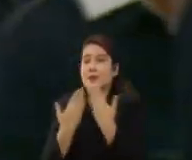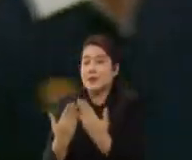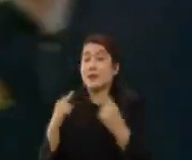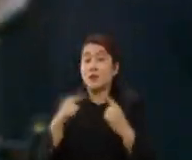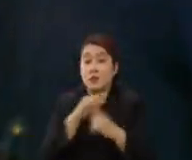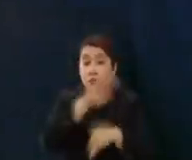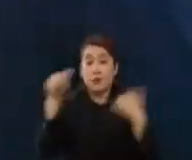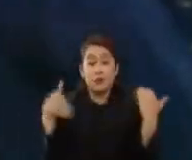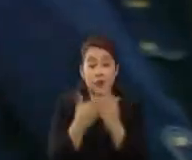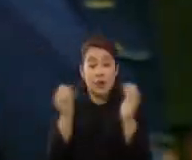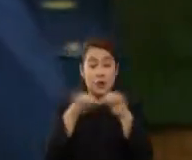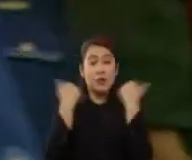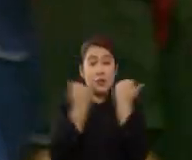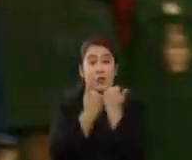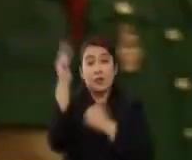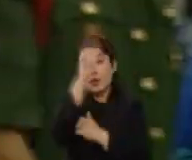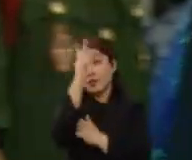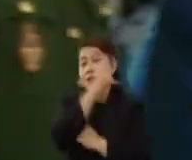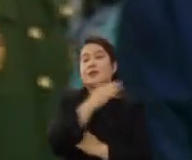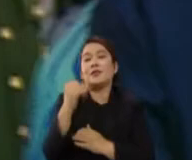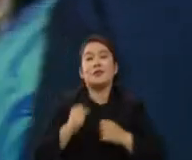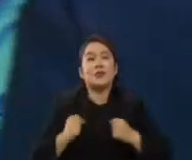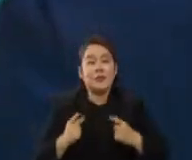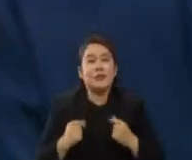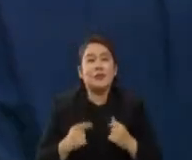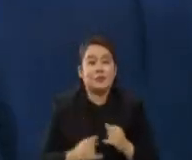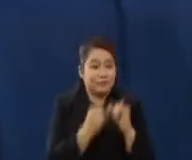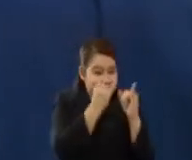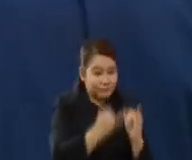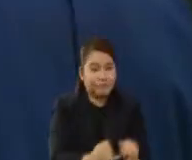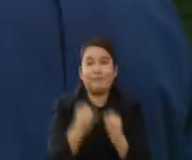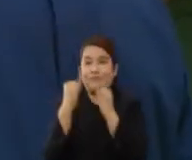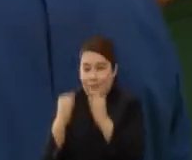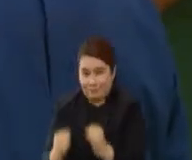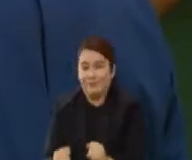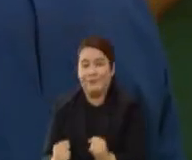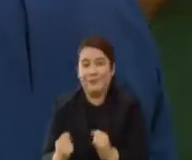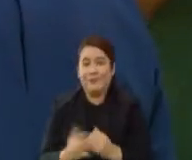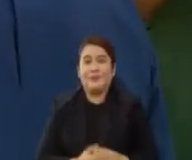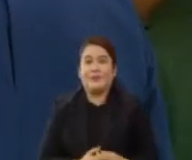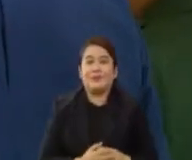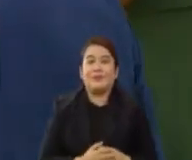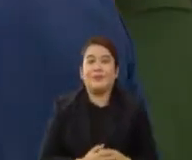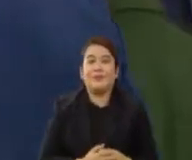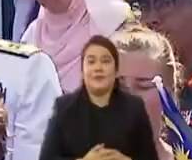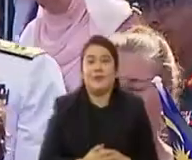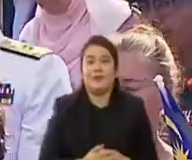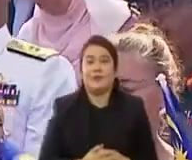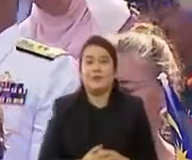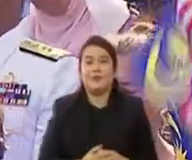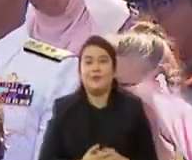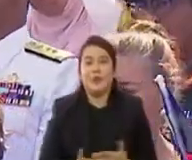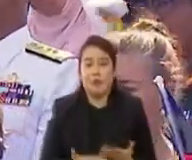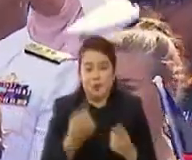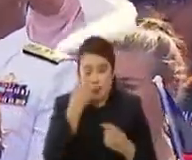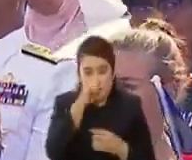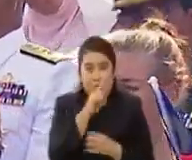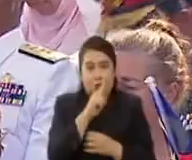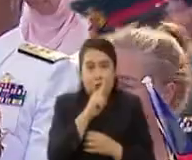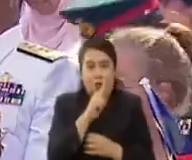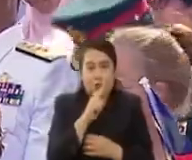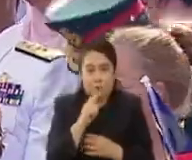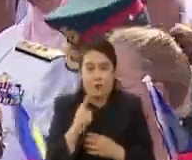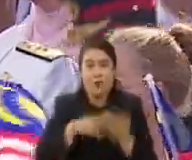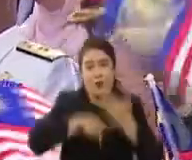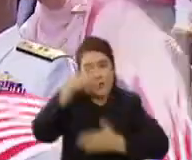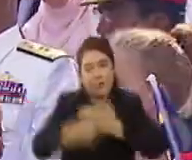semua agensi kerajaan dan swasta serta orang perseorangan yang terlibat secara langsung maupun tidak langsung dalam acara pada